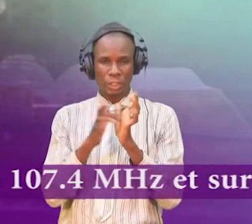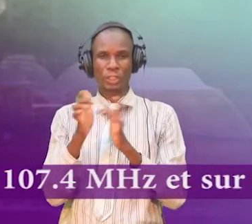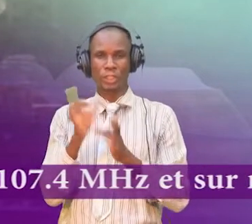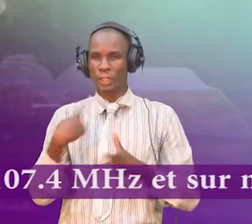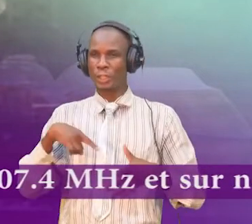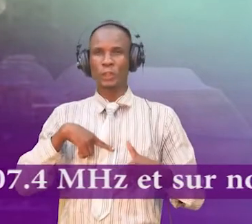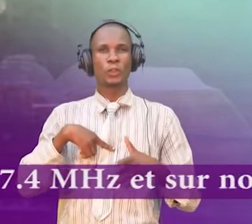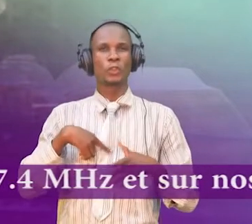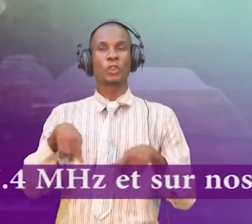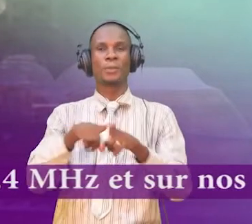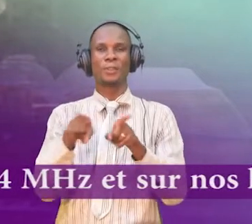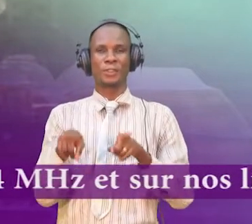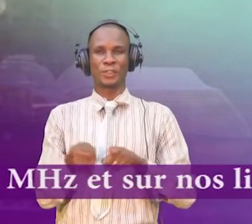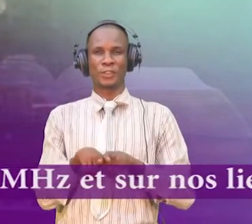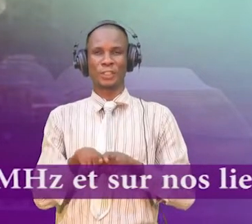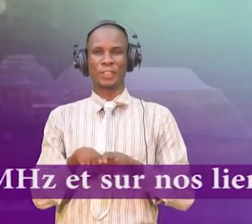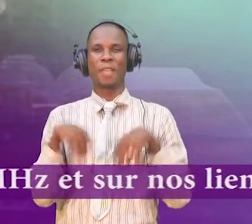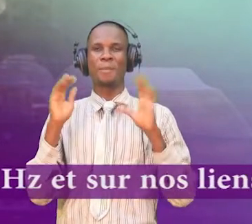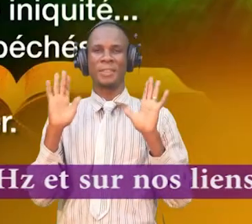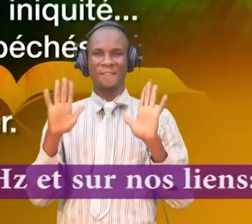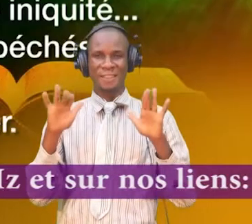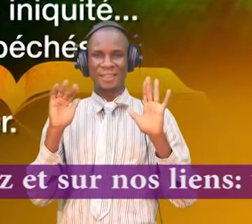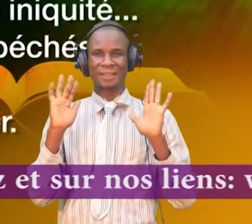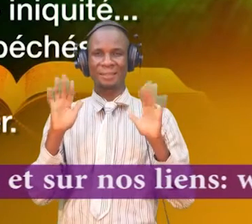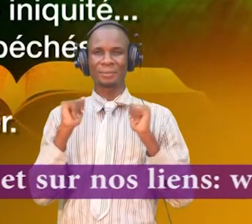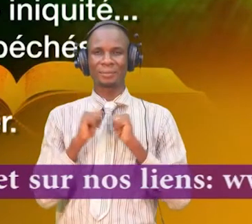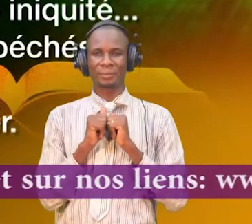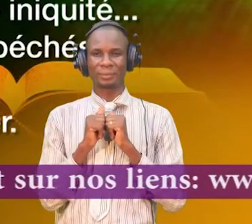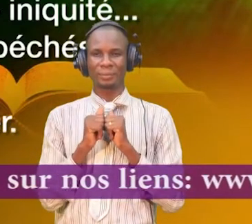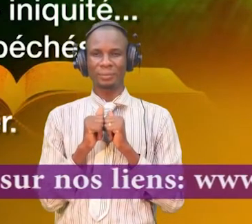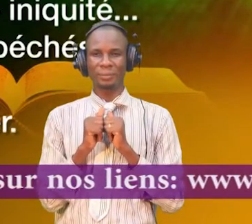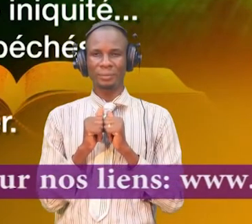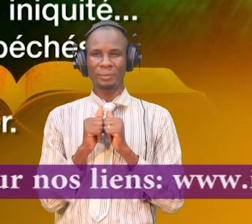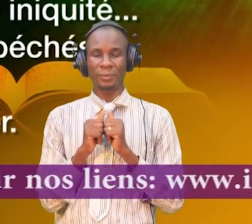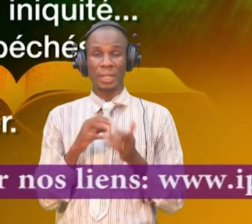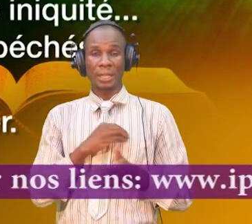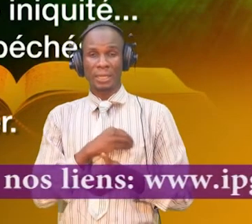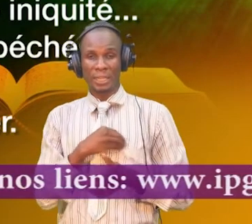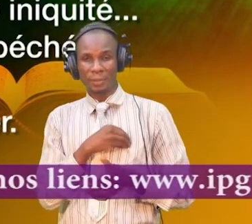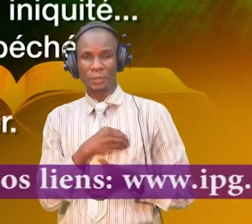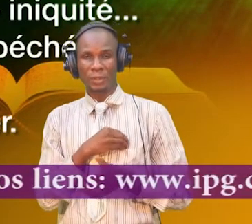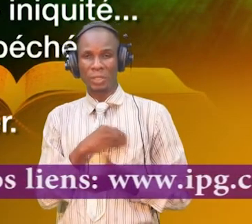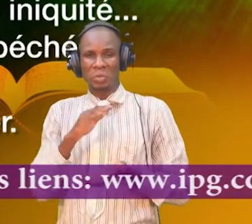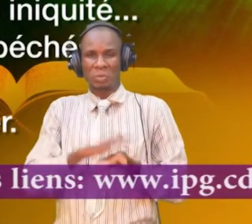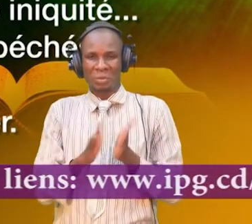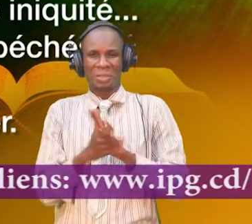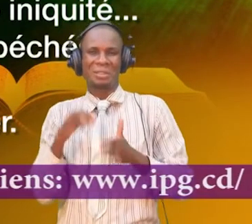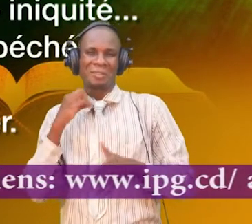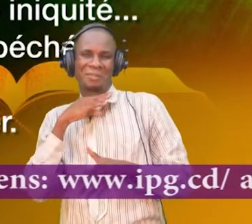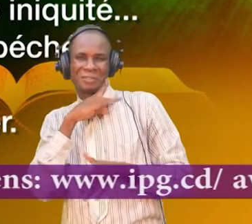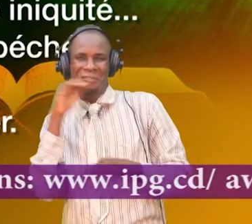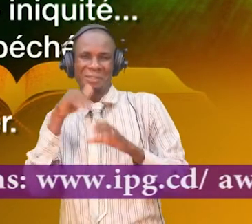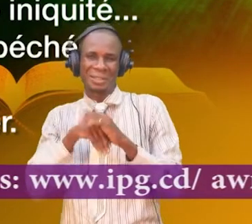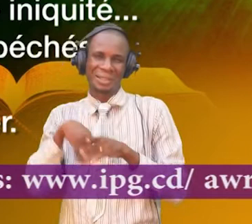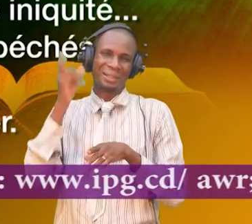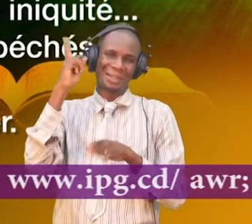Nzambe. Ntoma Yohane azali koloba ete makila na Yesu Kristo mwana na ye ezali kopetola biso na